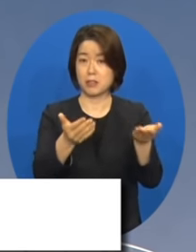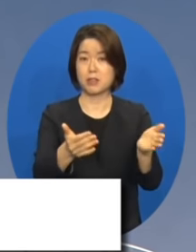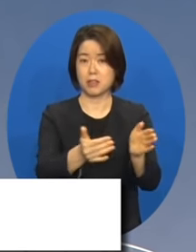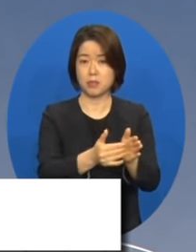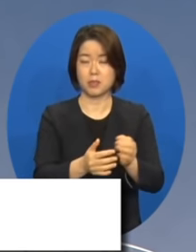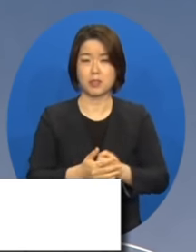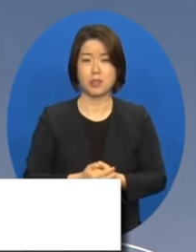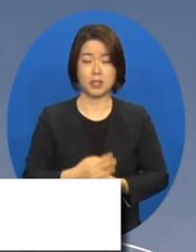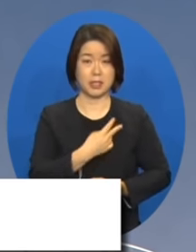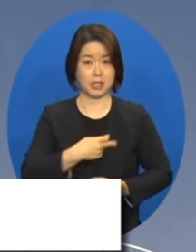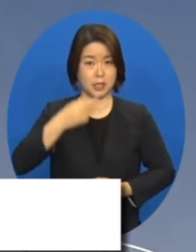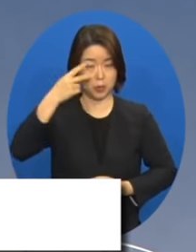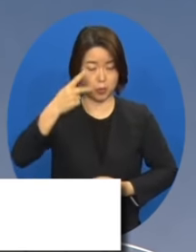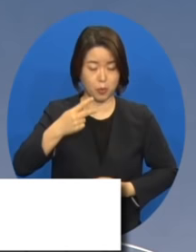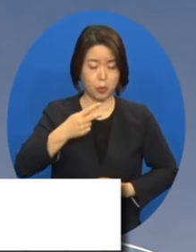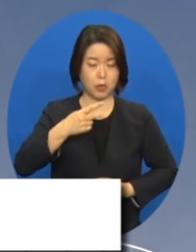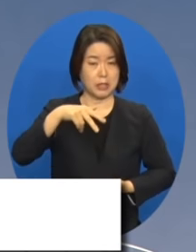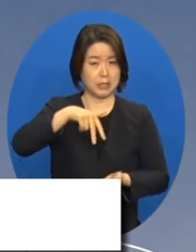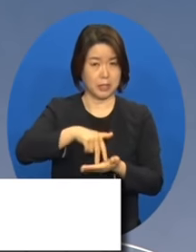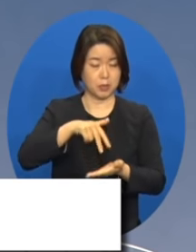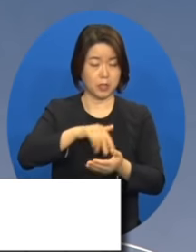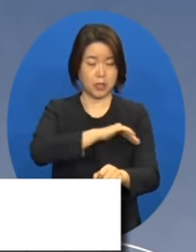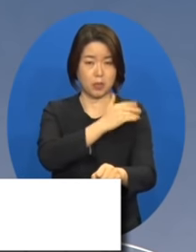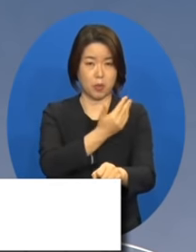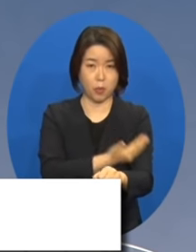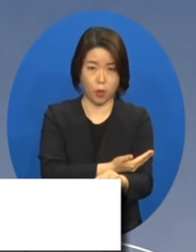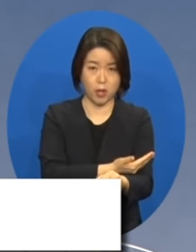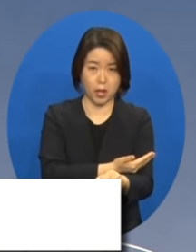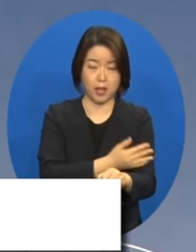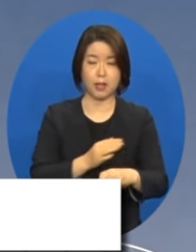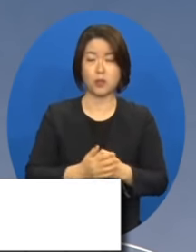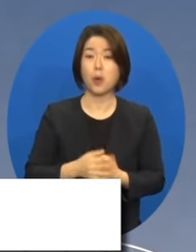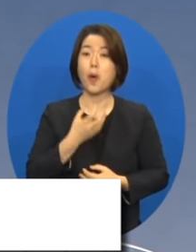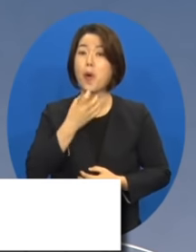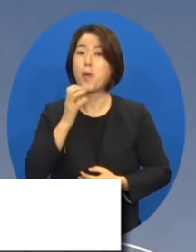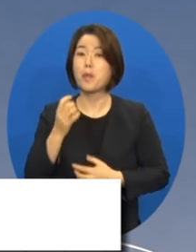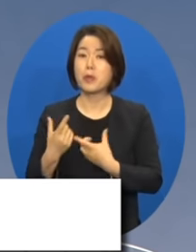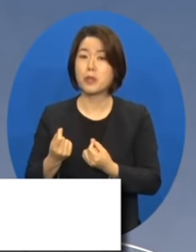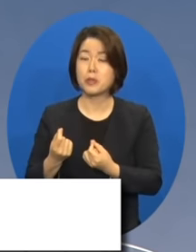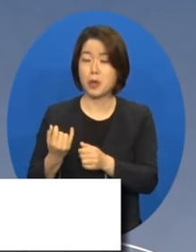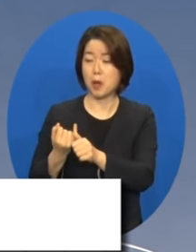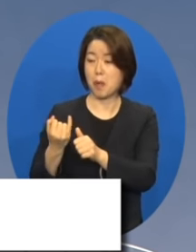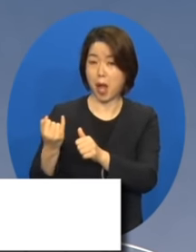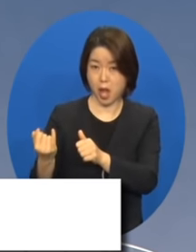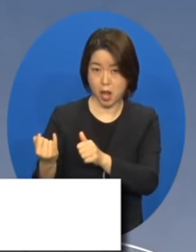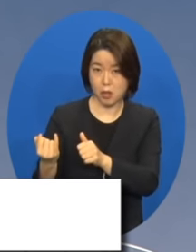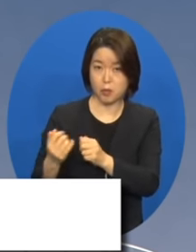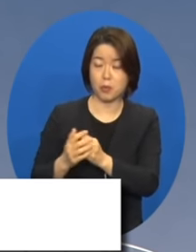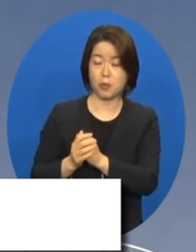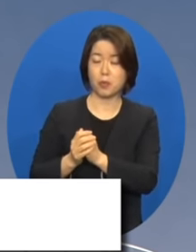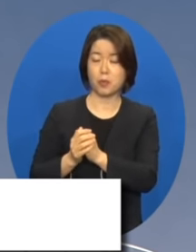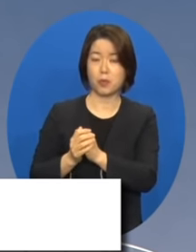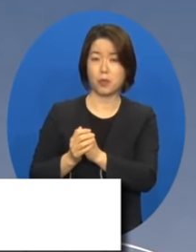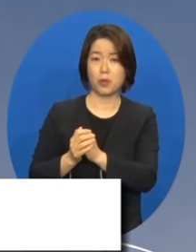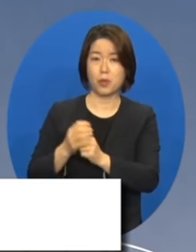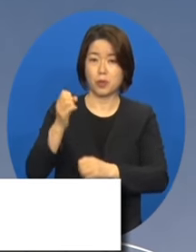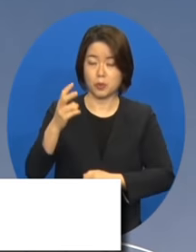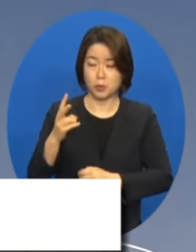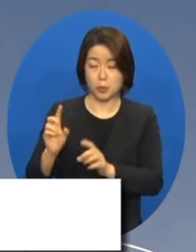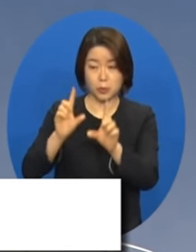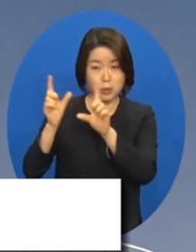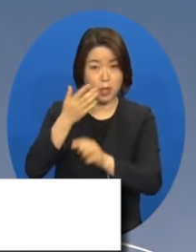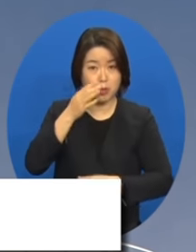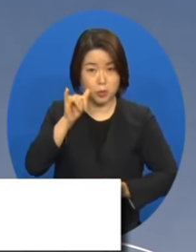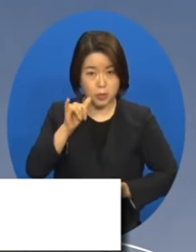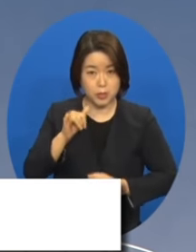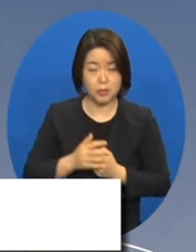바울에게 사도로서 의 곤란 베드로처럼 안해도 어 데리고 그렇게 살 수